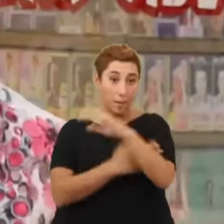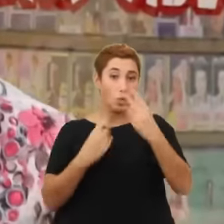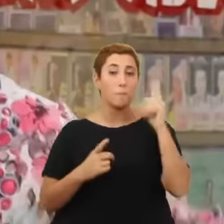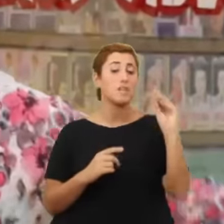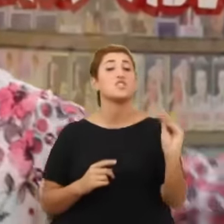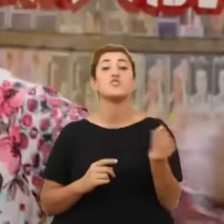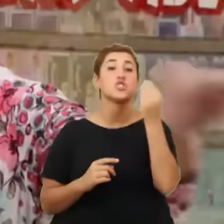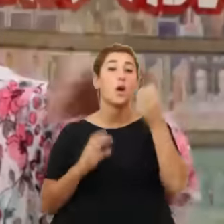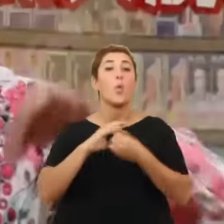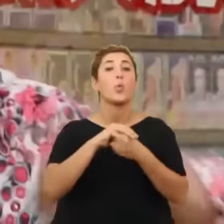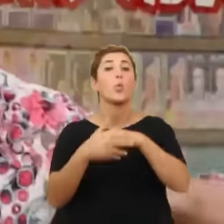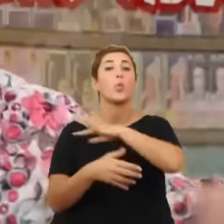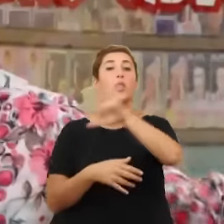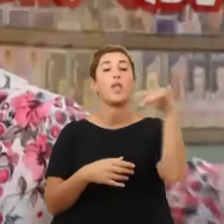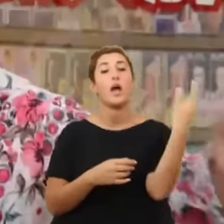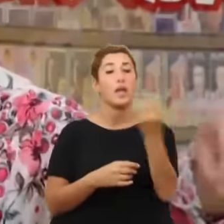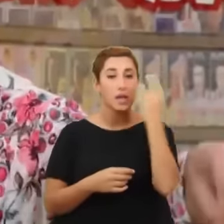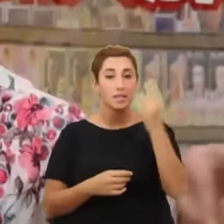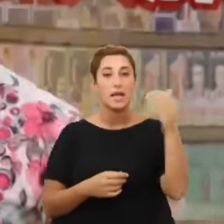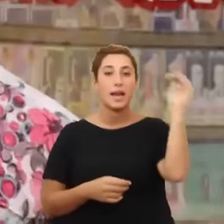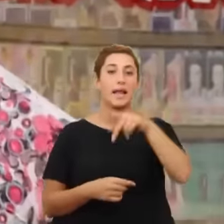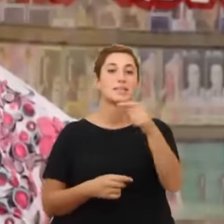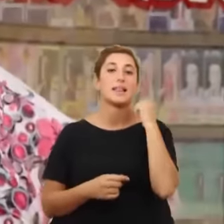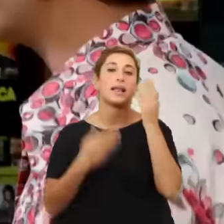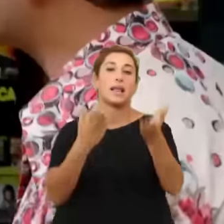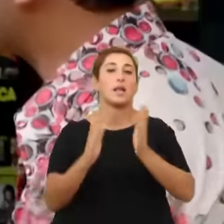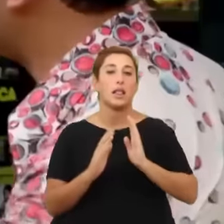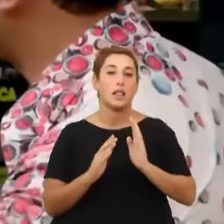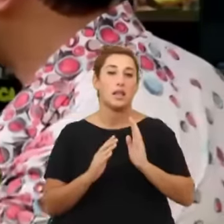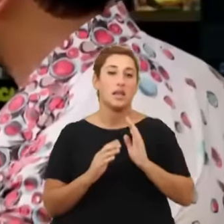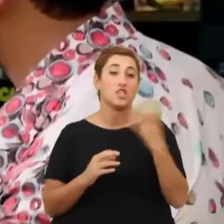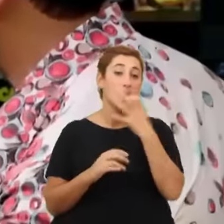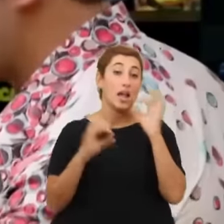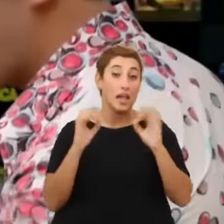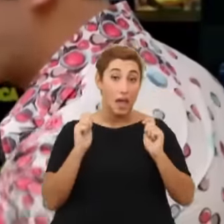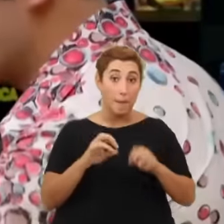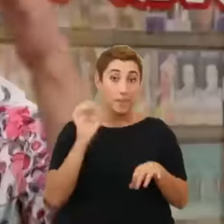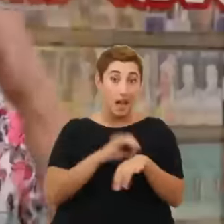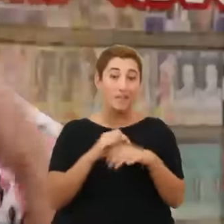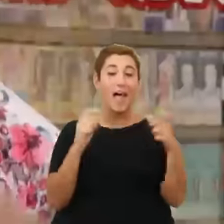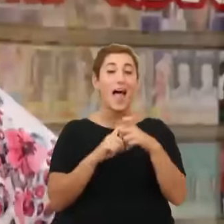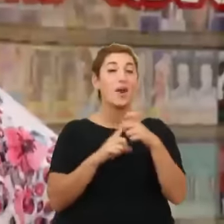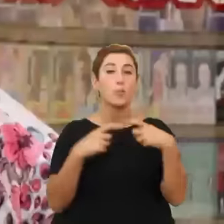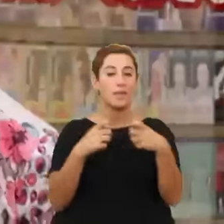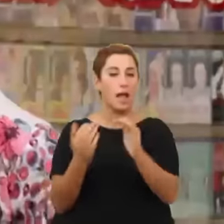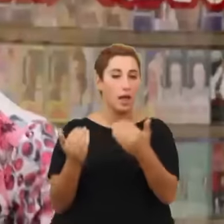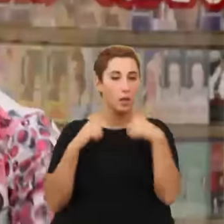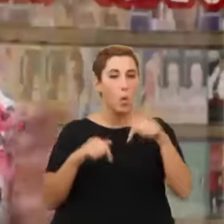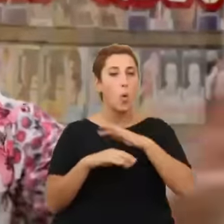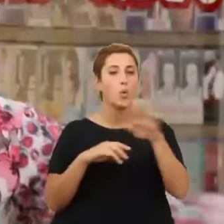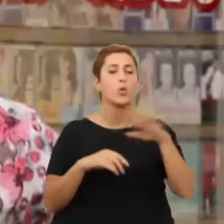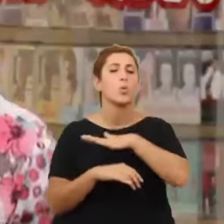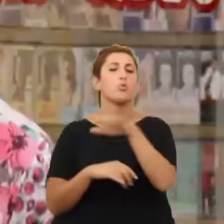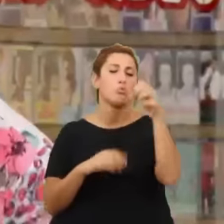Bir çıkar dünyayı turlar, gelir sana döner. Beste yapıldığı anda Ergun plağa düşer, oradan